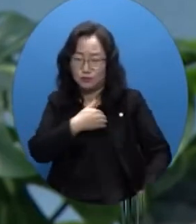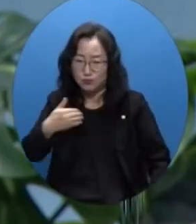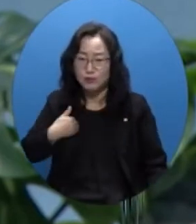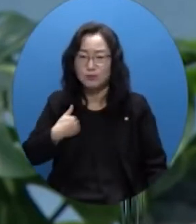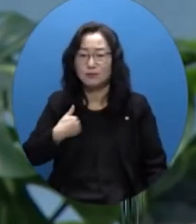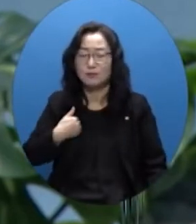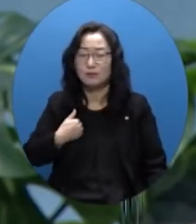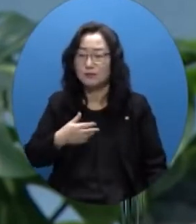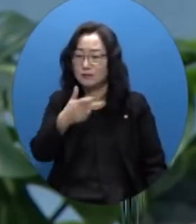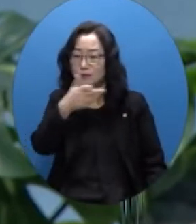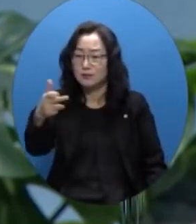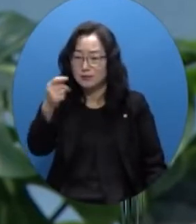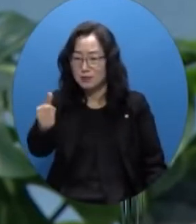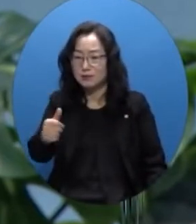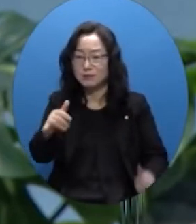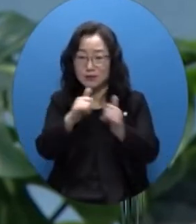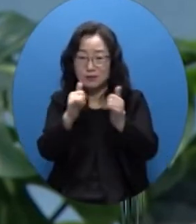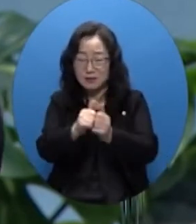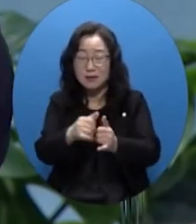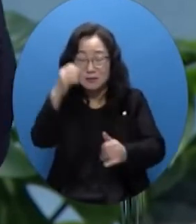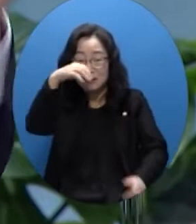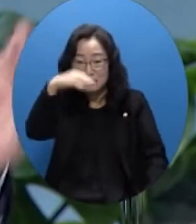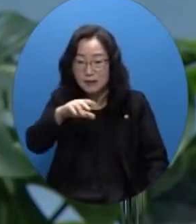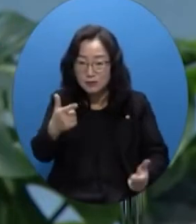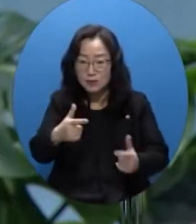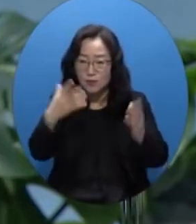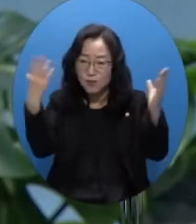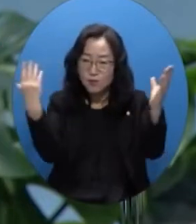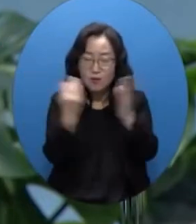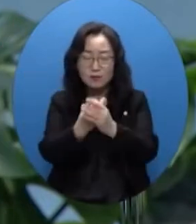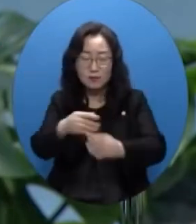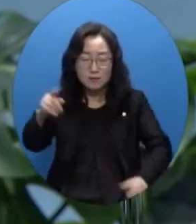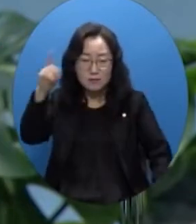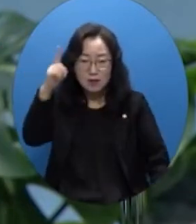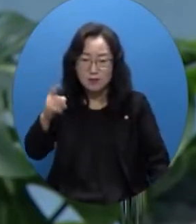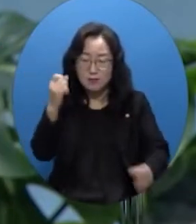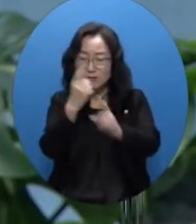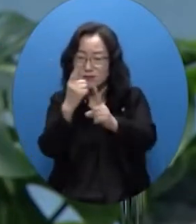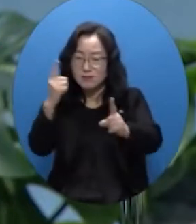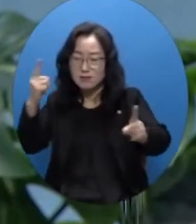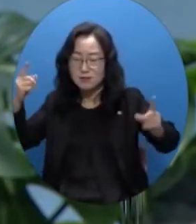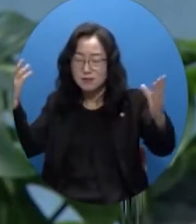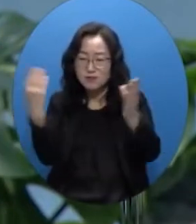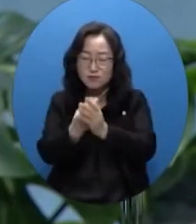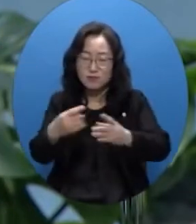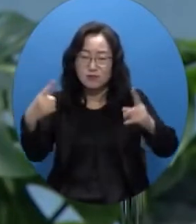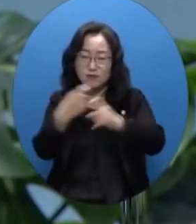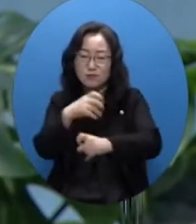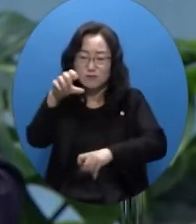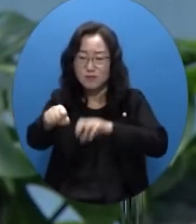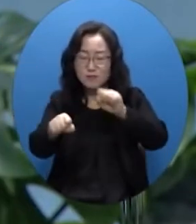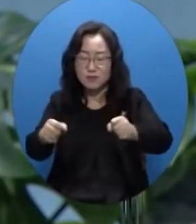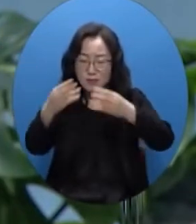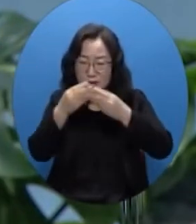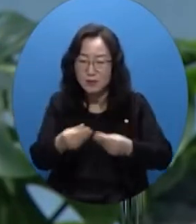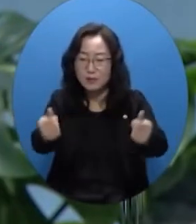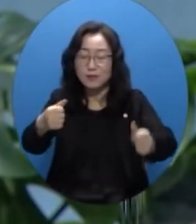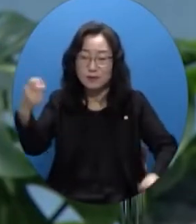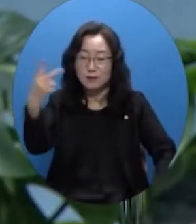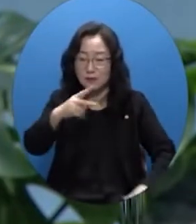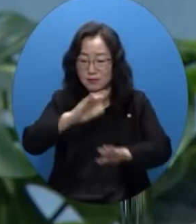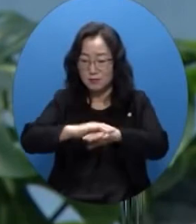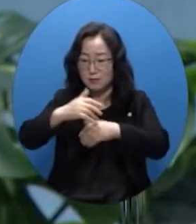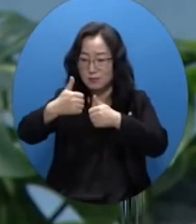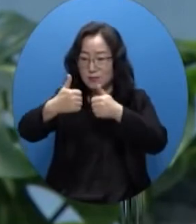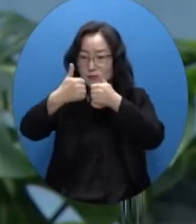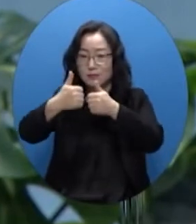전투에서 이기고 자들아 첫 해서 완전히 승리하고 절 완 들이 좀 볶아서 다시는 우리를